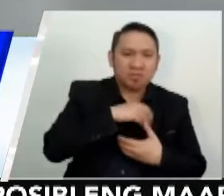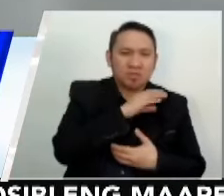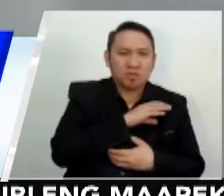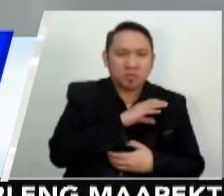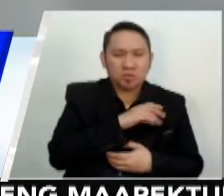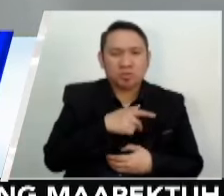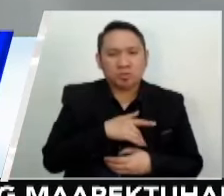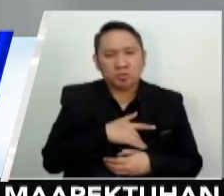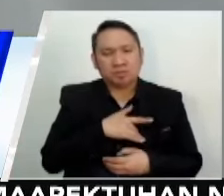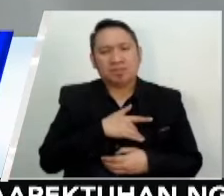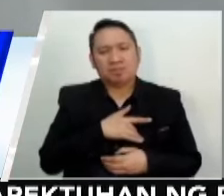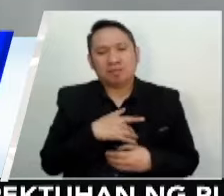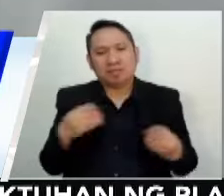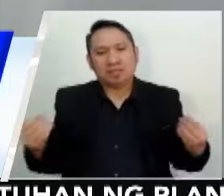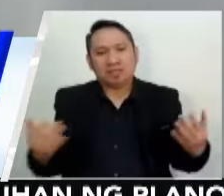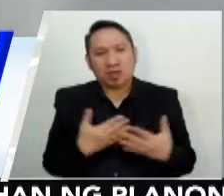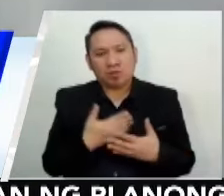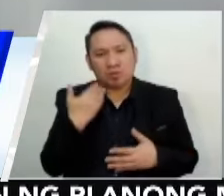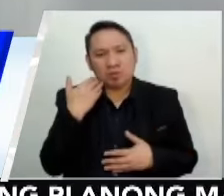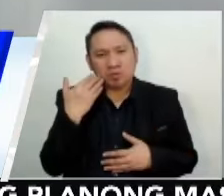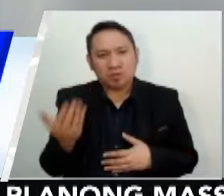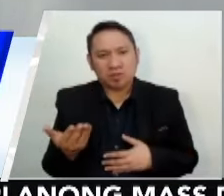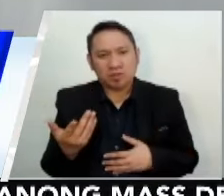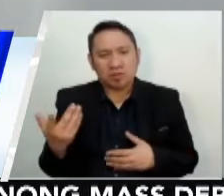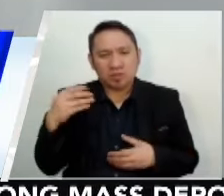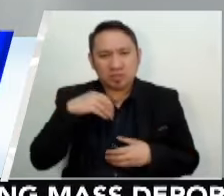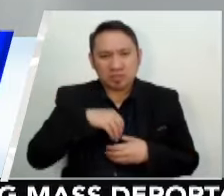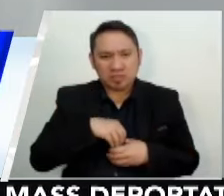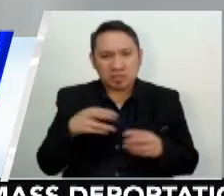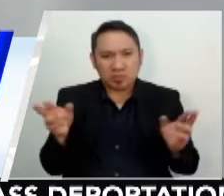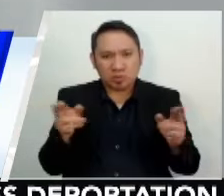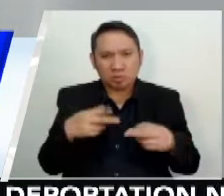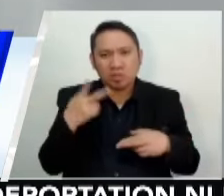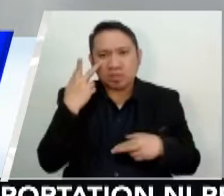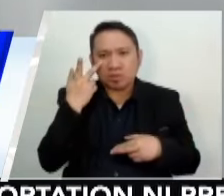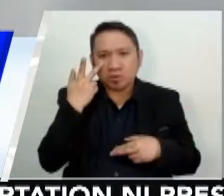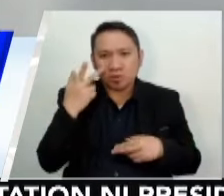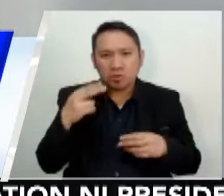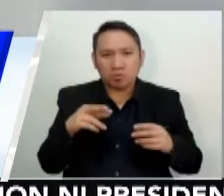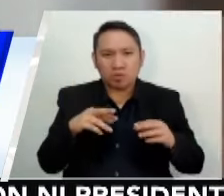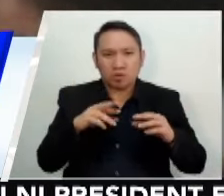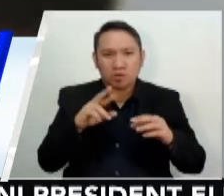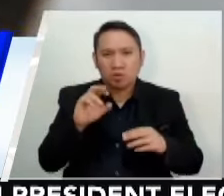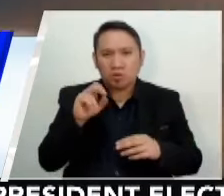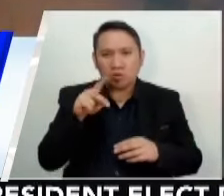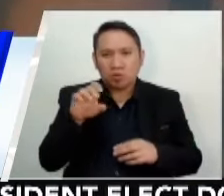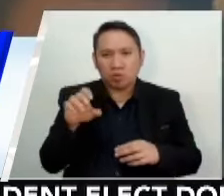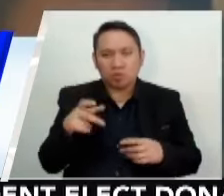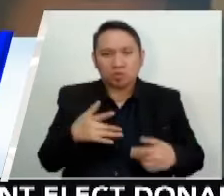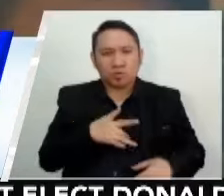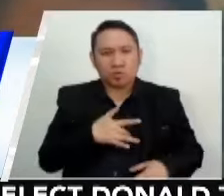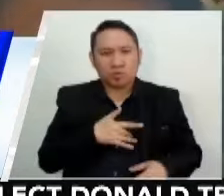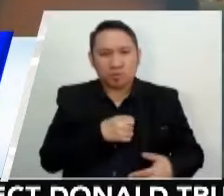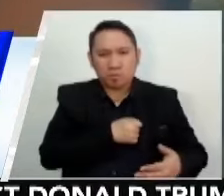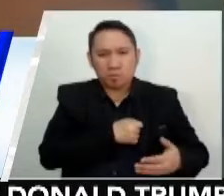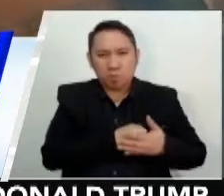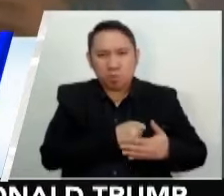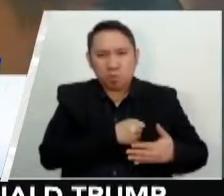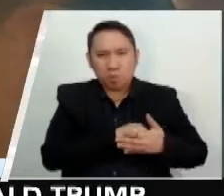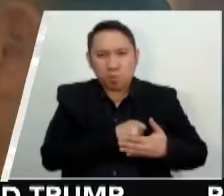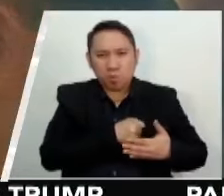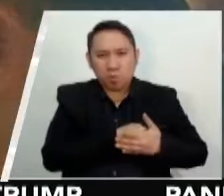nung finally nandun ako sa room, nakikita ko na yung mga tali, mabilis na yung heartbeat ko nun, kinakabahan na ako.